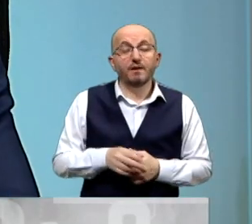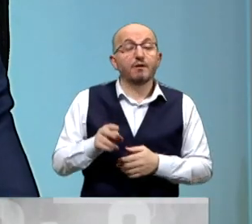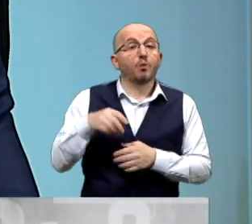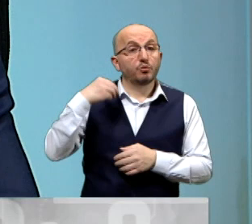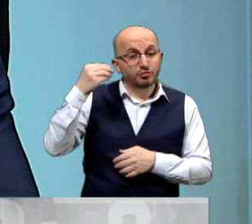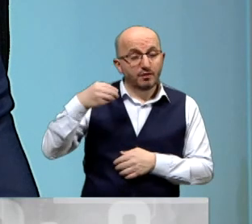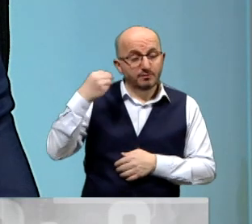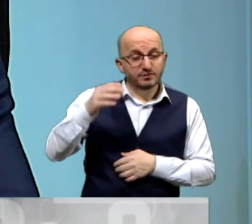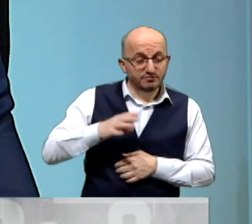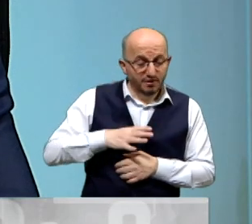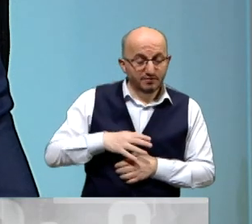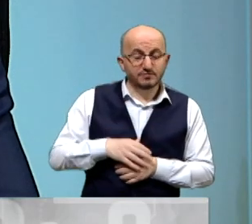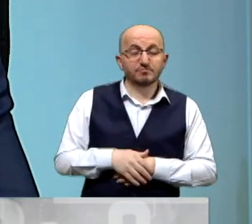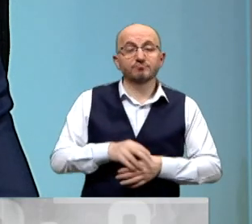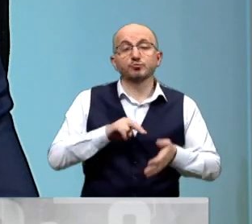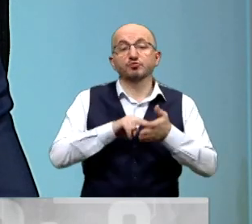bu